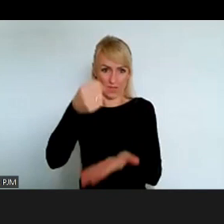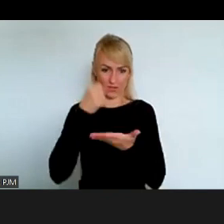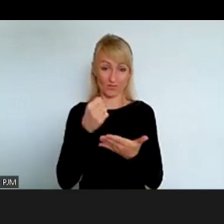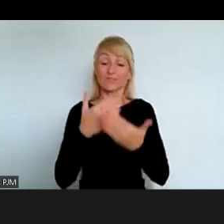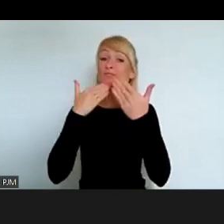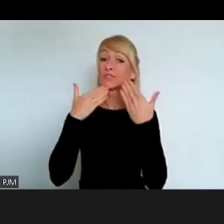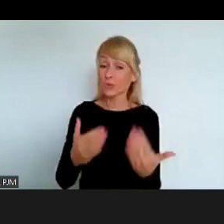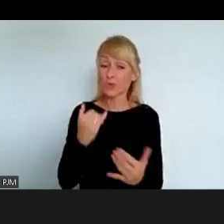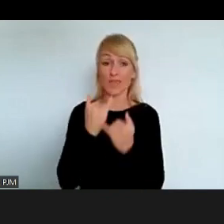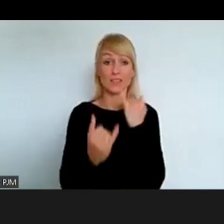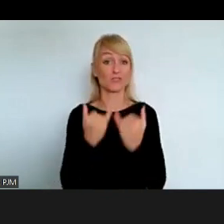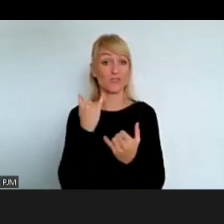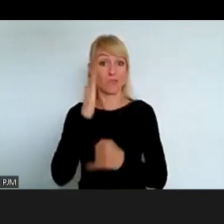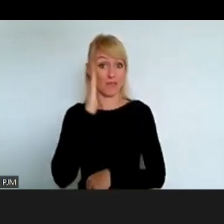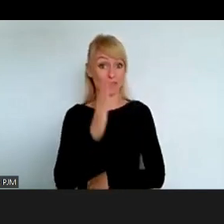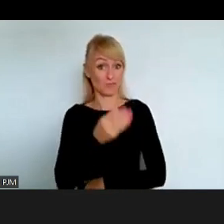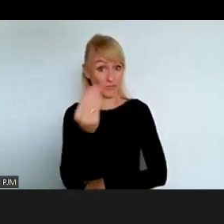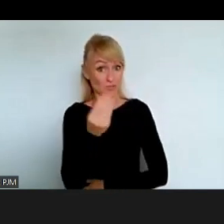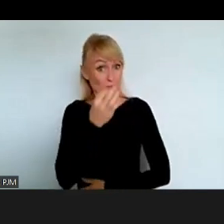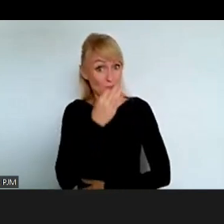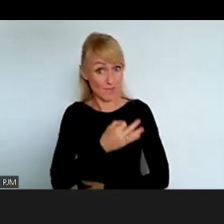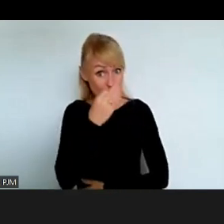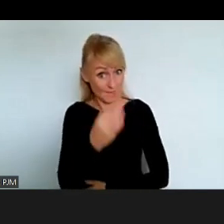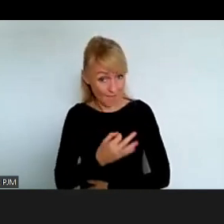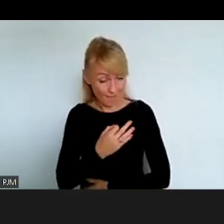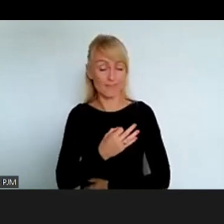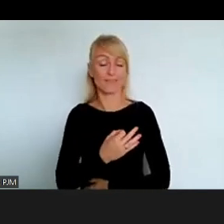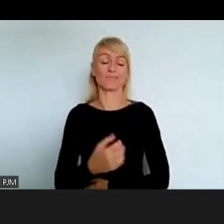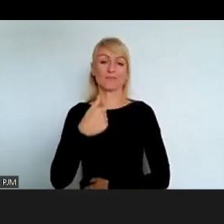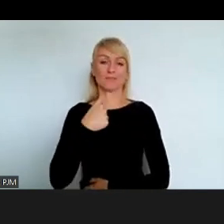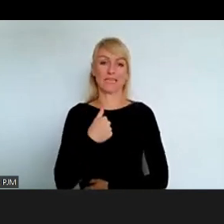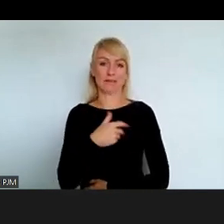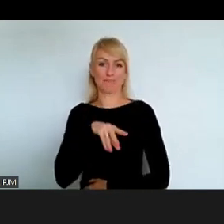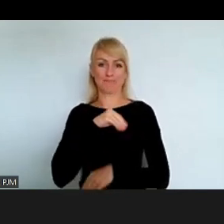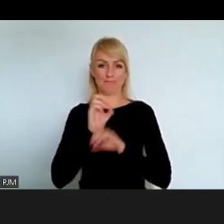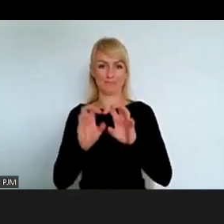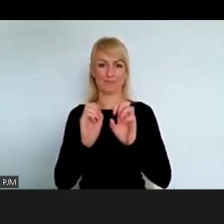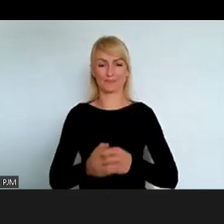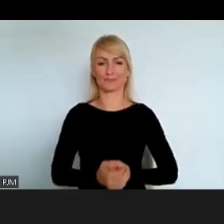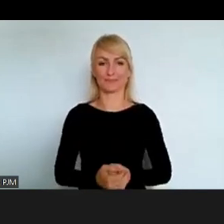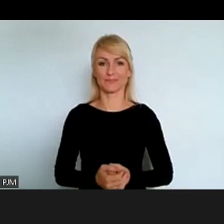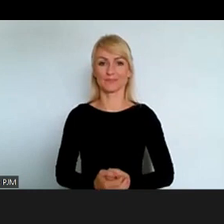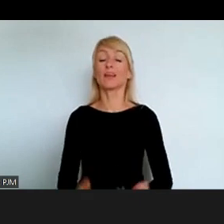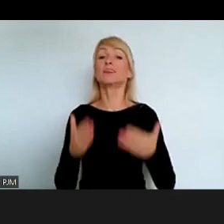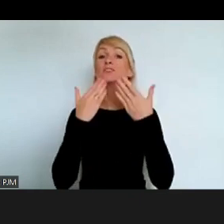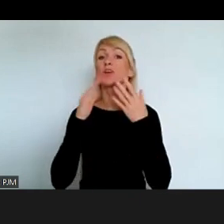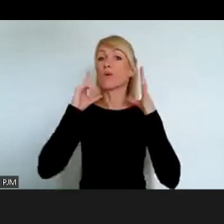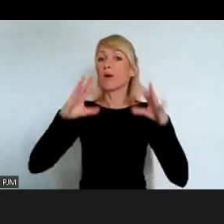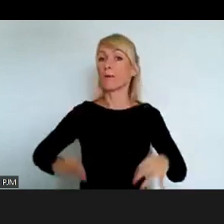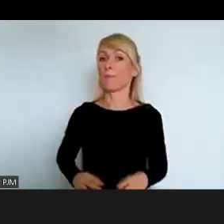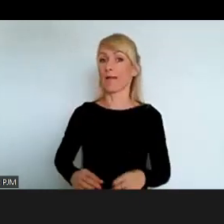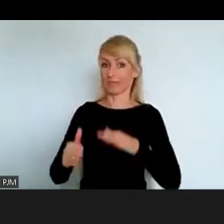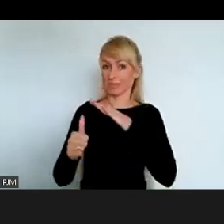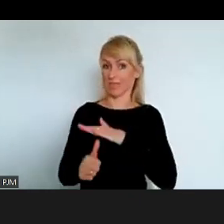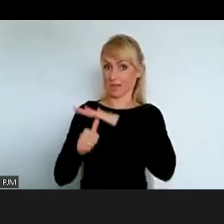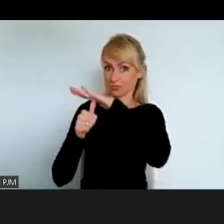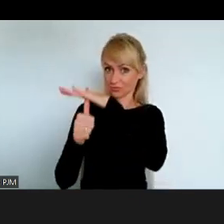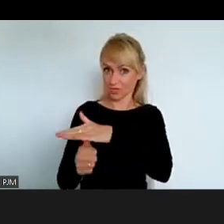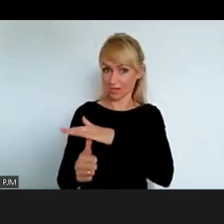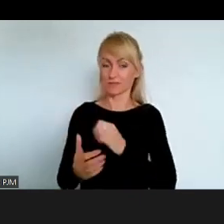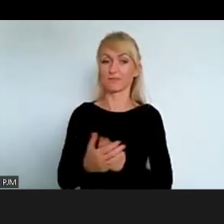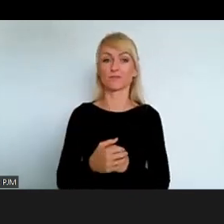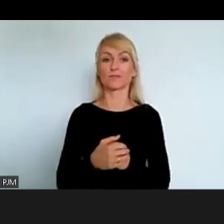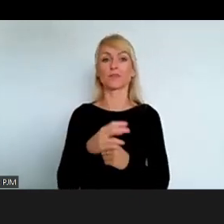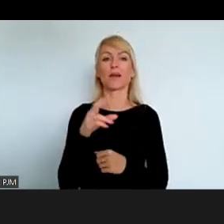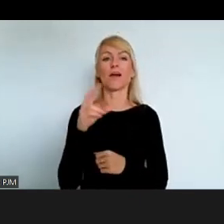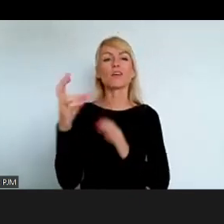jeżeli pojawią się na końcu jakieś pytania, jestem do dyspozycji. Bardzo dziękujemy panu naczelnikowi. Na czacie pojawiły się